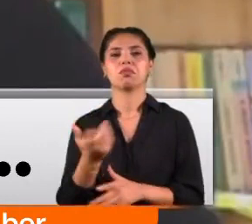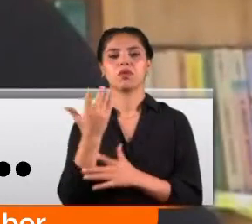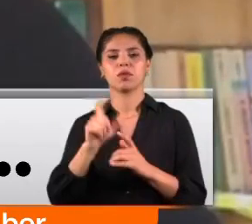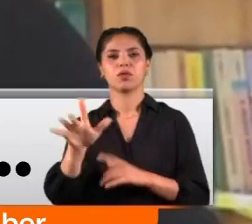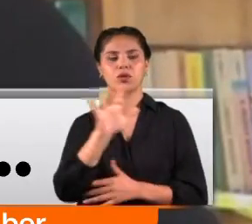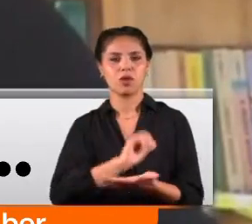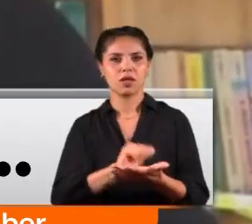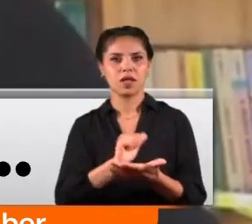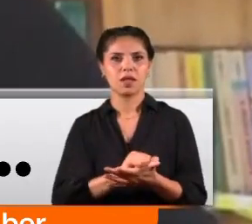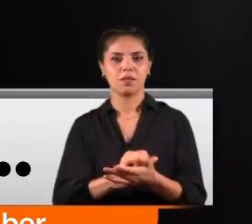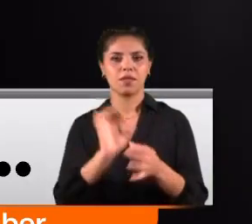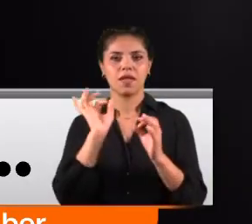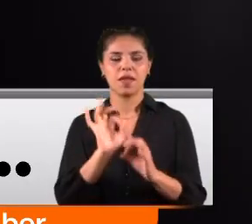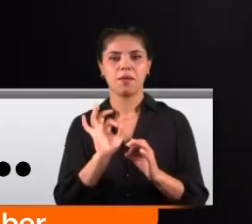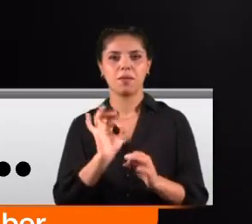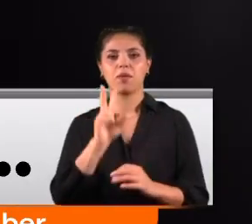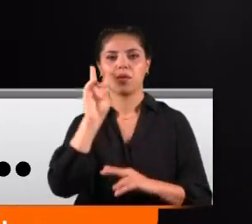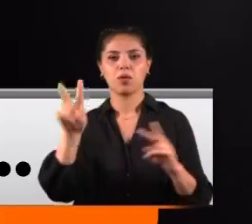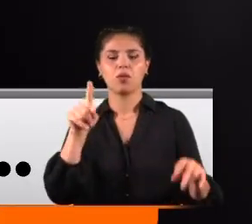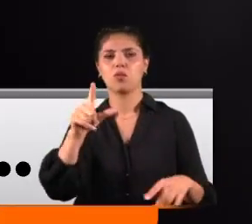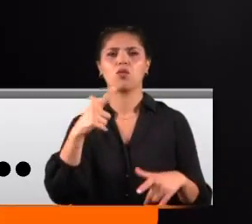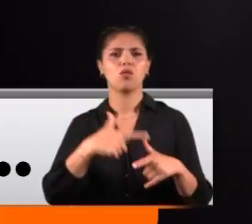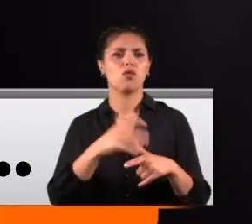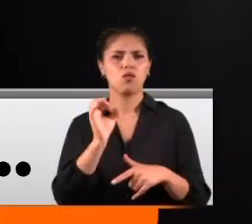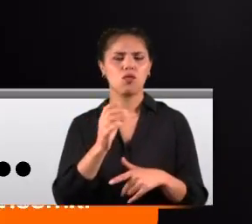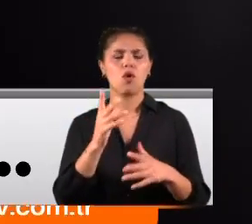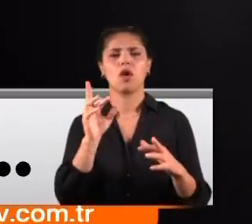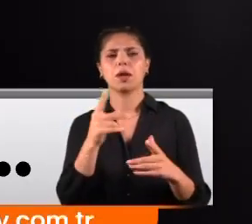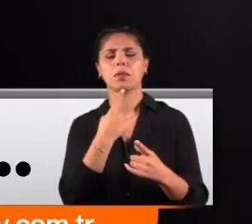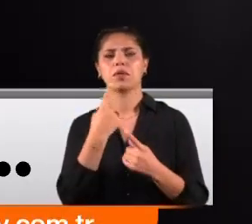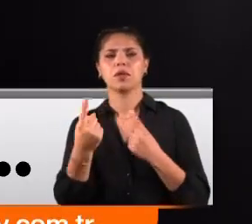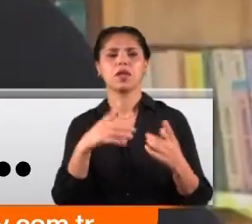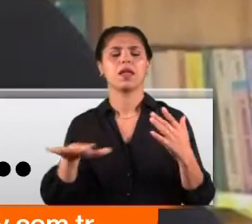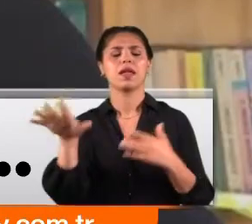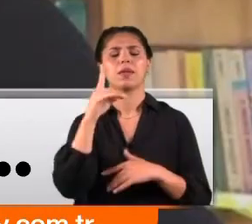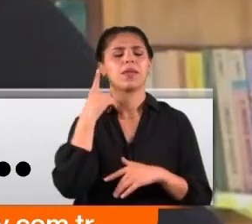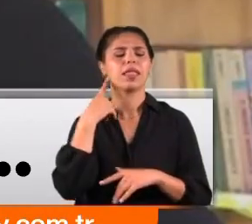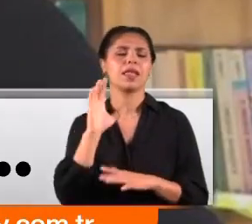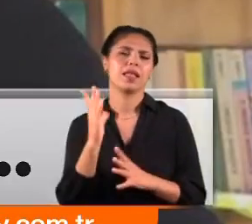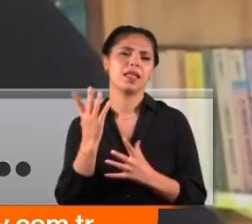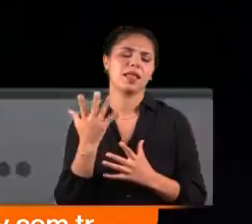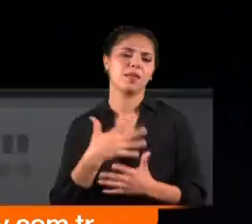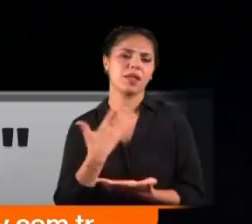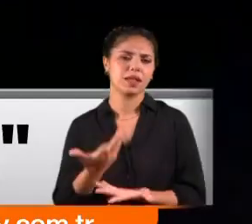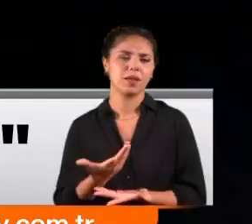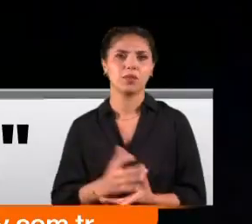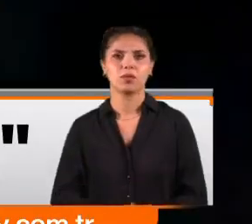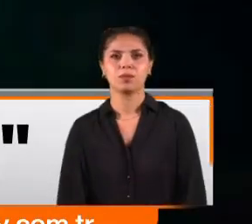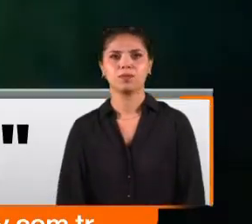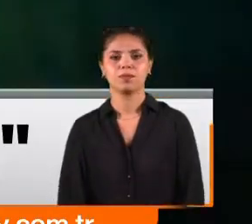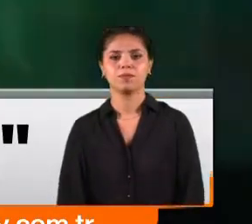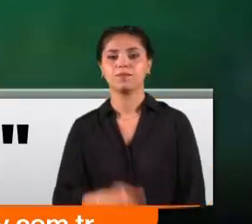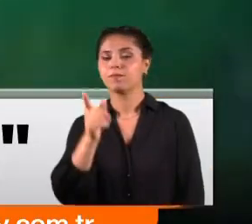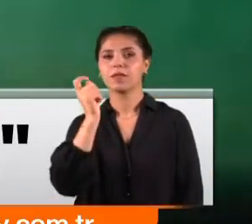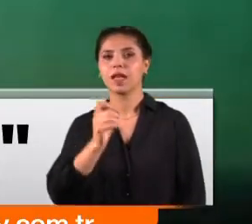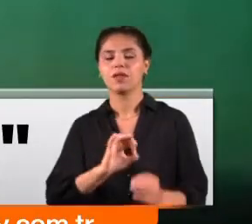sosyal medyada her seferinde görülen ya da bunlar UFO'dur ya da başka şeydir denilen şeylere pek itibar edilmesini istemiyoruz. Ve işini